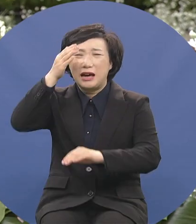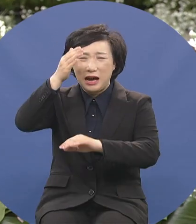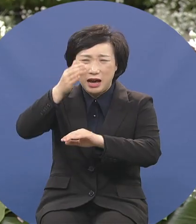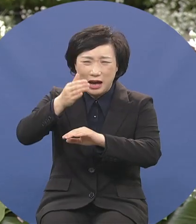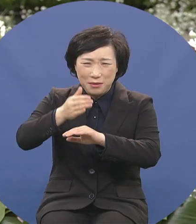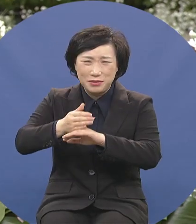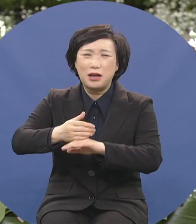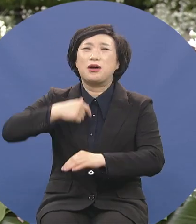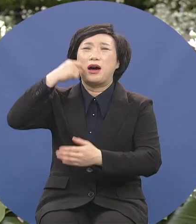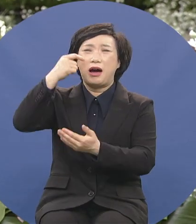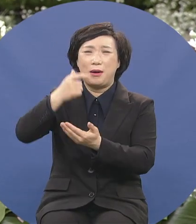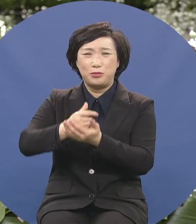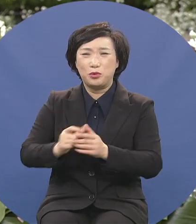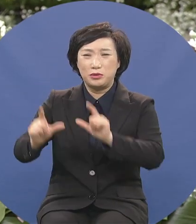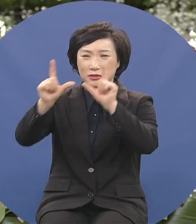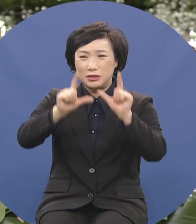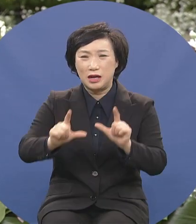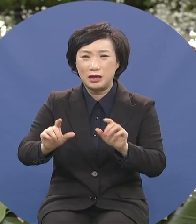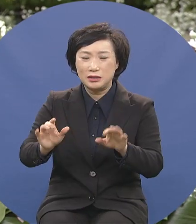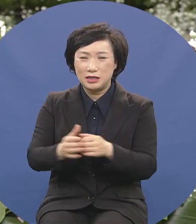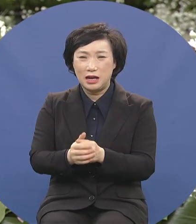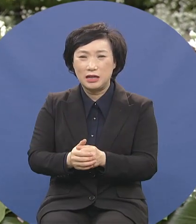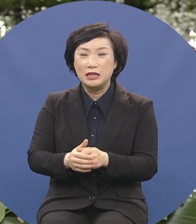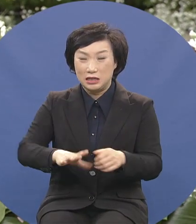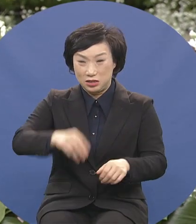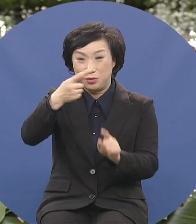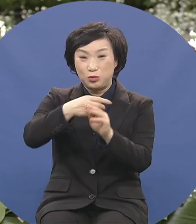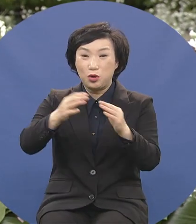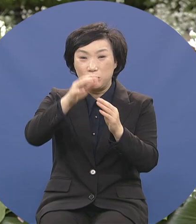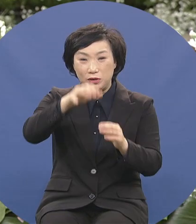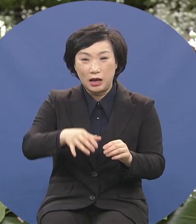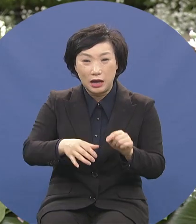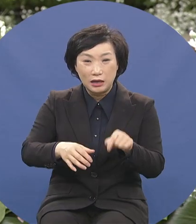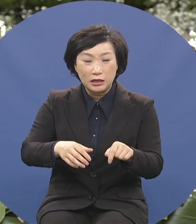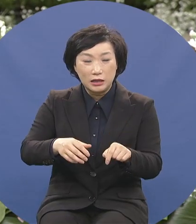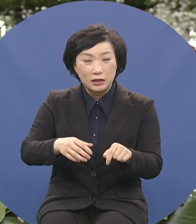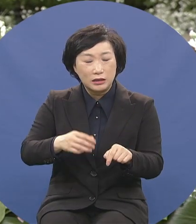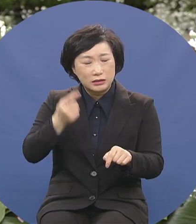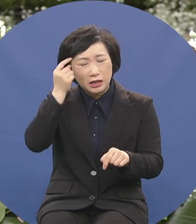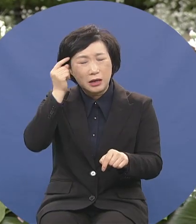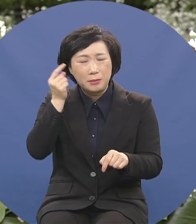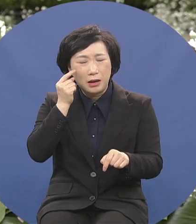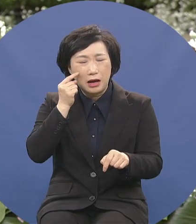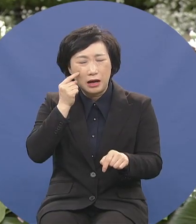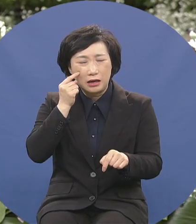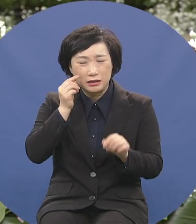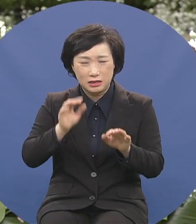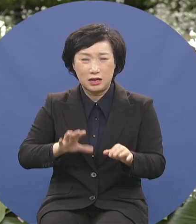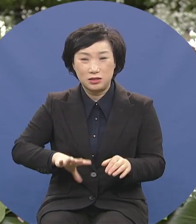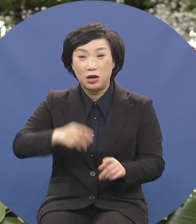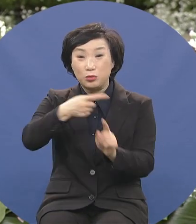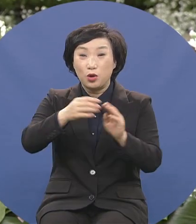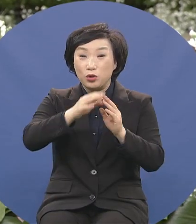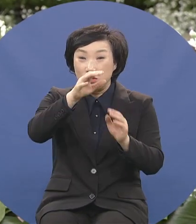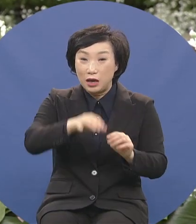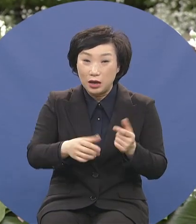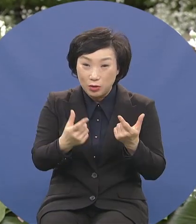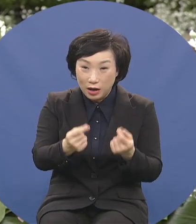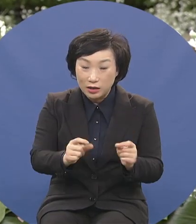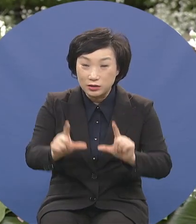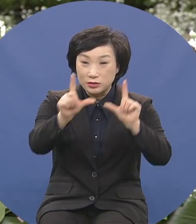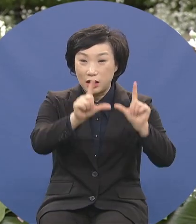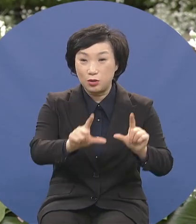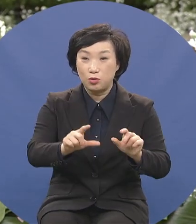감동된 삶을 살았던 이 초대교회를 가만히 보면서, 초대교회는 그렇게 살아야